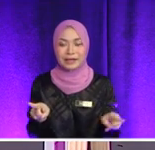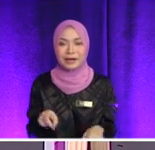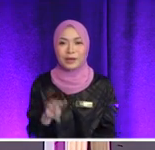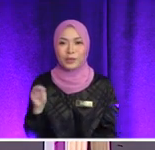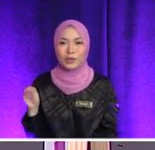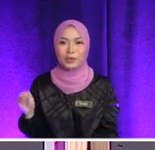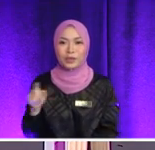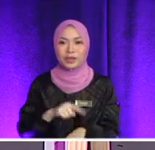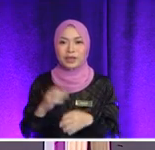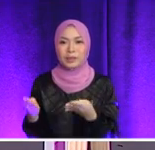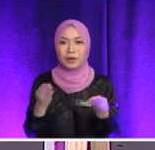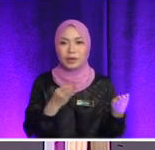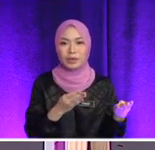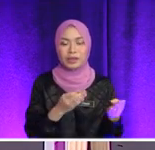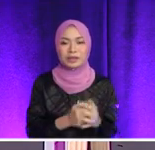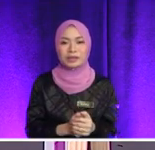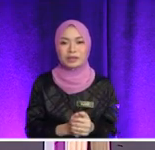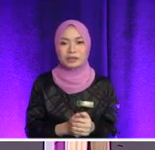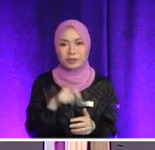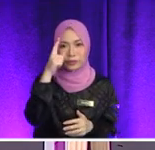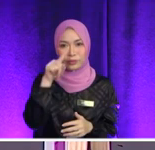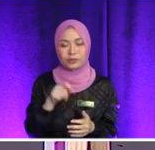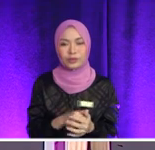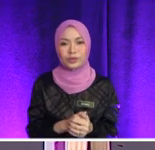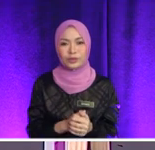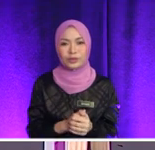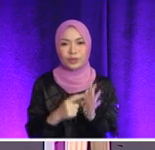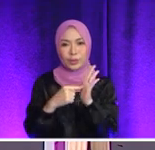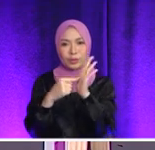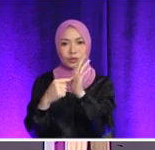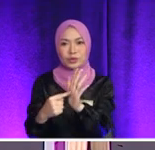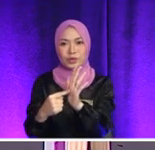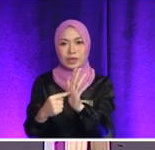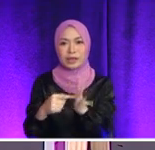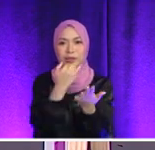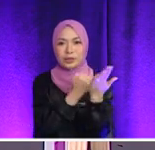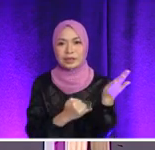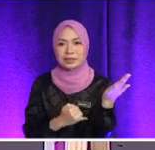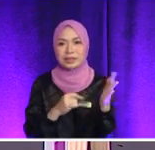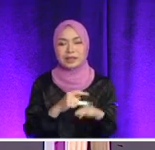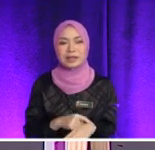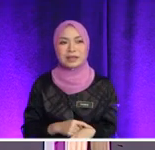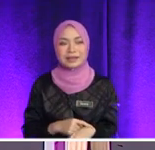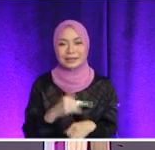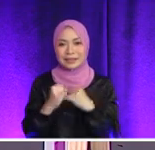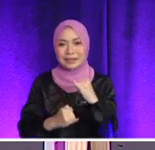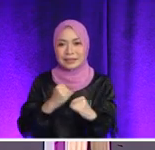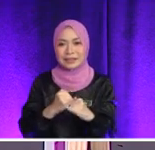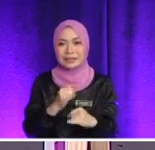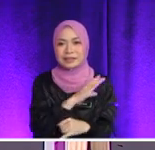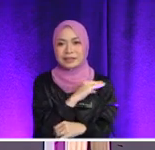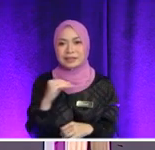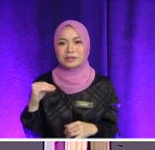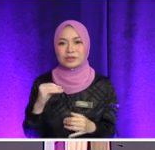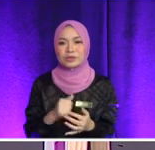untuk membuat pameran di peringkat kebangsaan maupun di tingkat antar bangsa sebab itu kita kenalkan satu karya